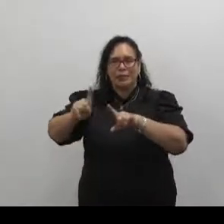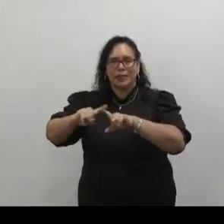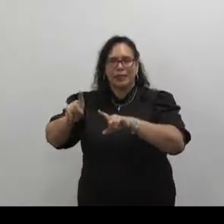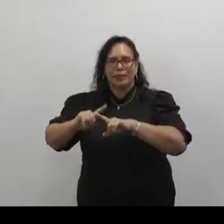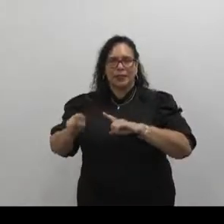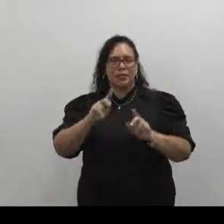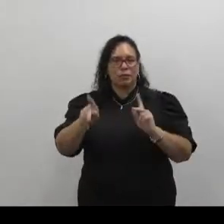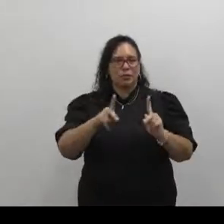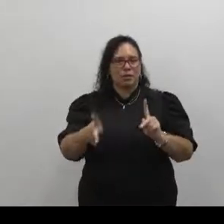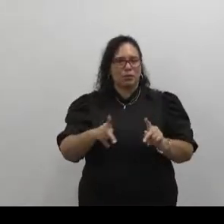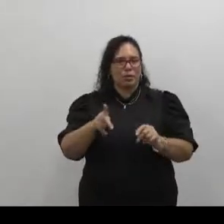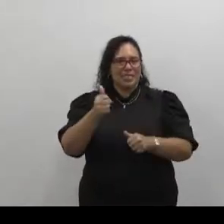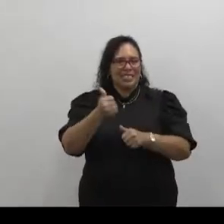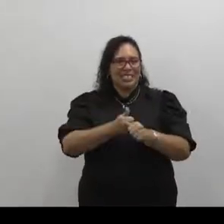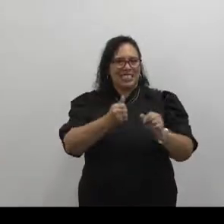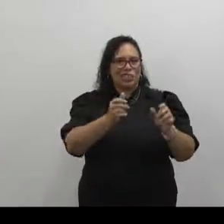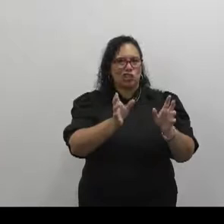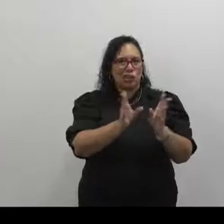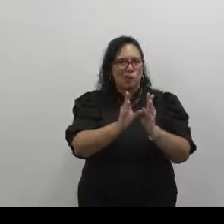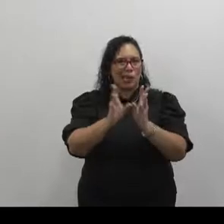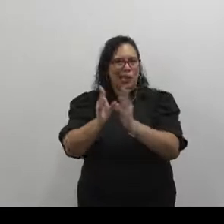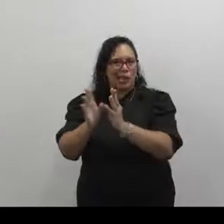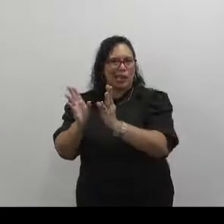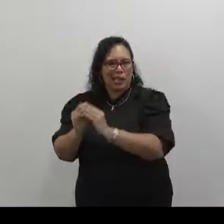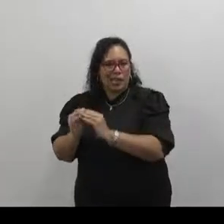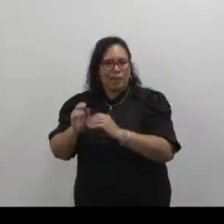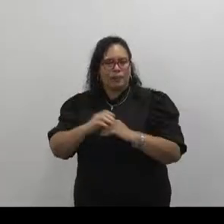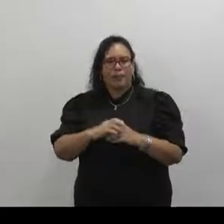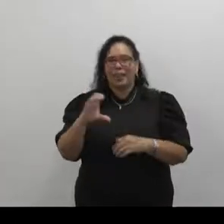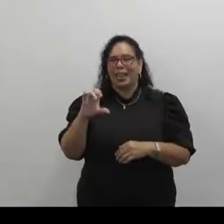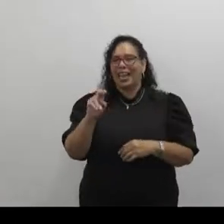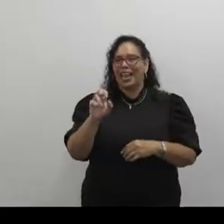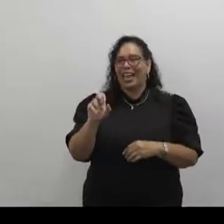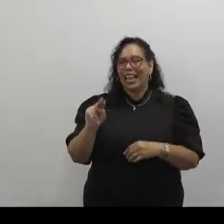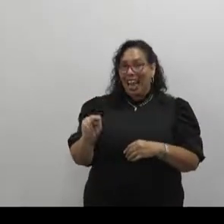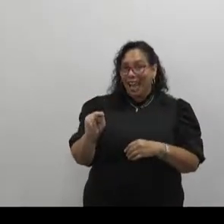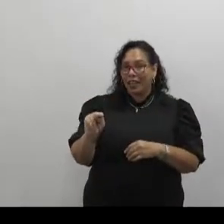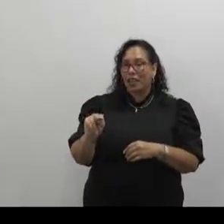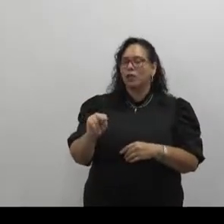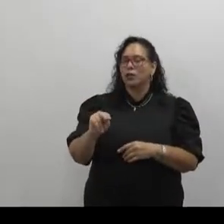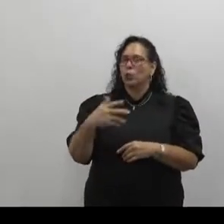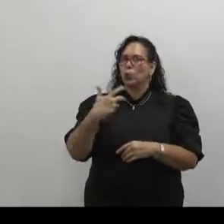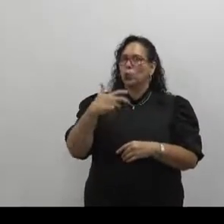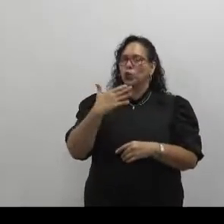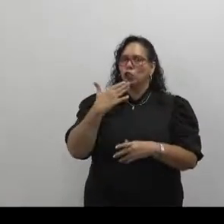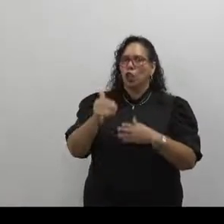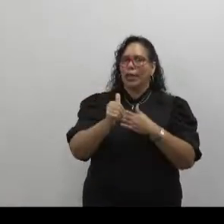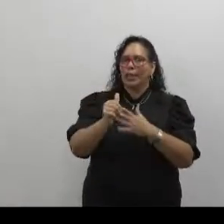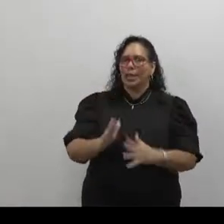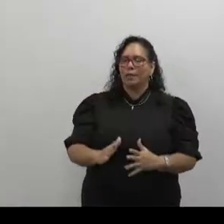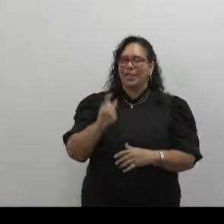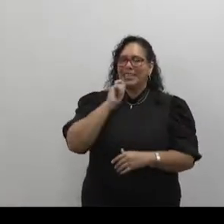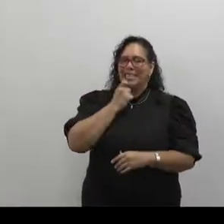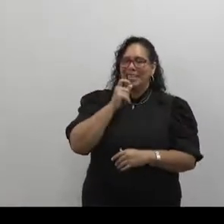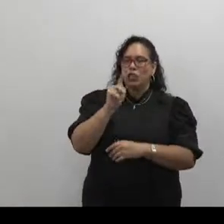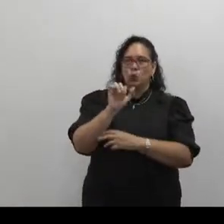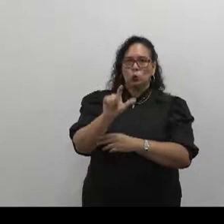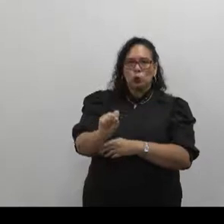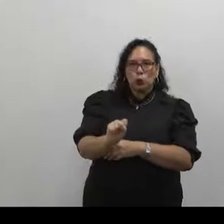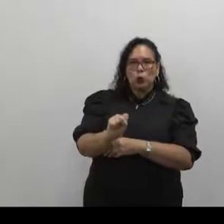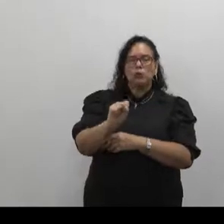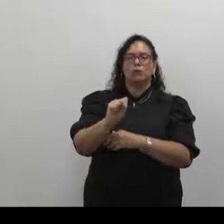มียนกรูเมียนการยาบุกกระลึกนังตามการยาไลฟ์เซมเซงเจ้ารวมหายเมียนเนี่ยเจ้ารวมแตงอ้อนังสามสับเนี่ย